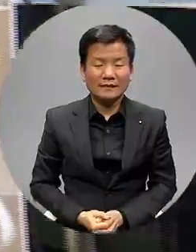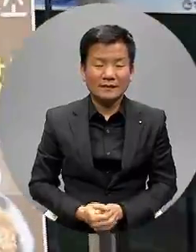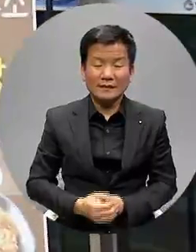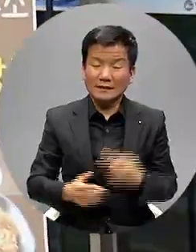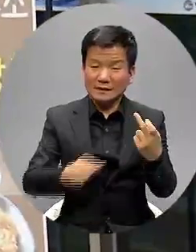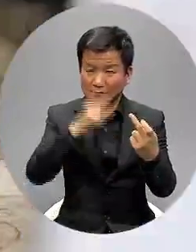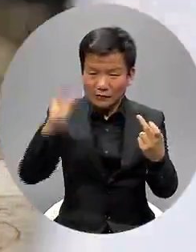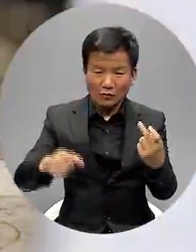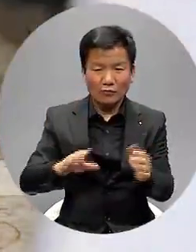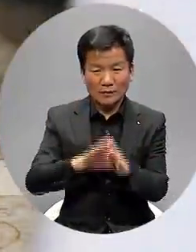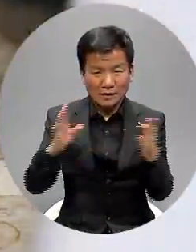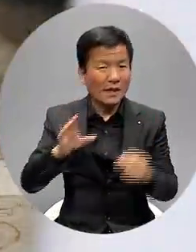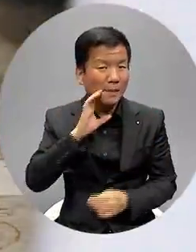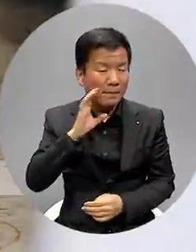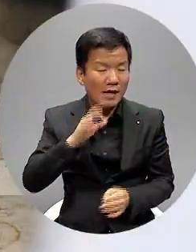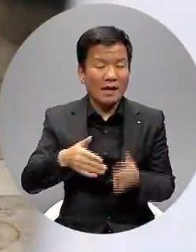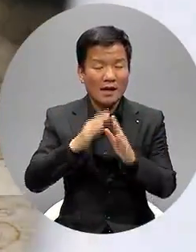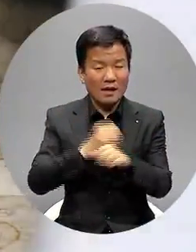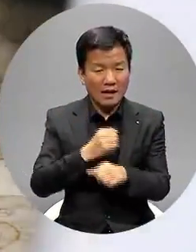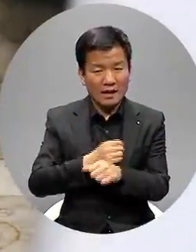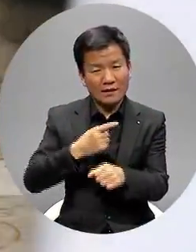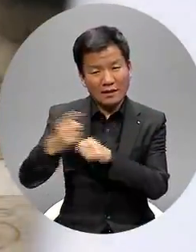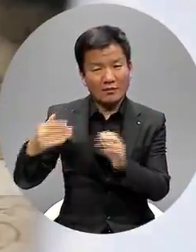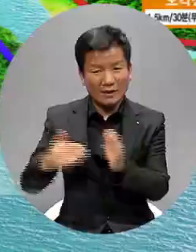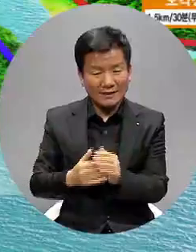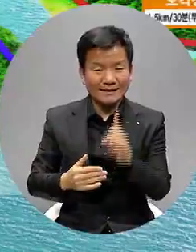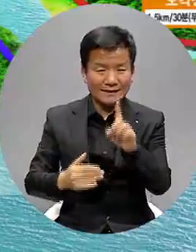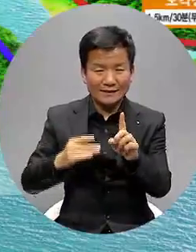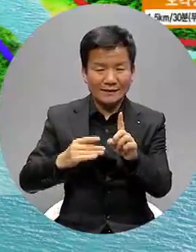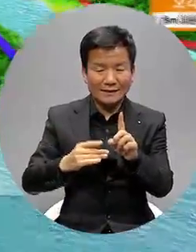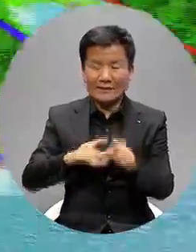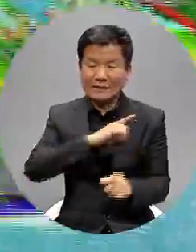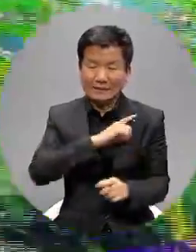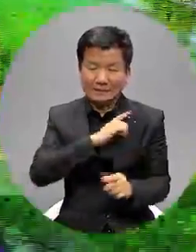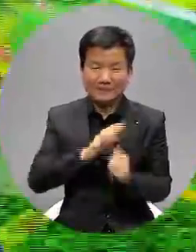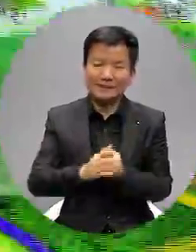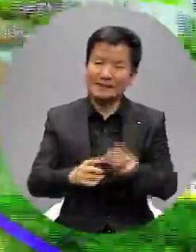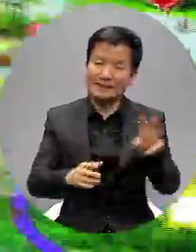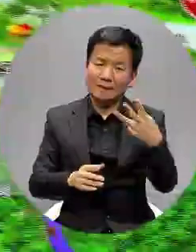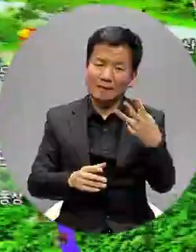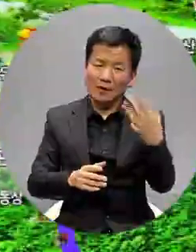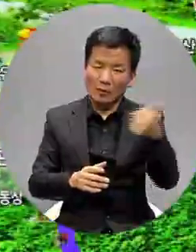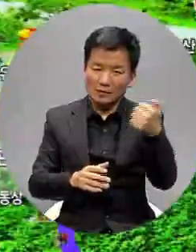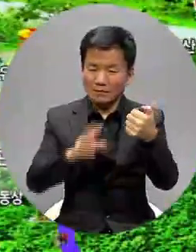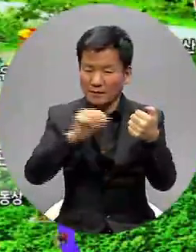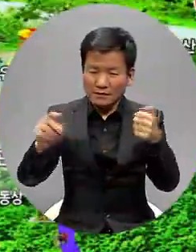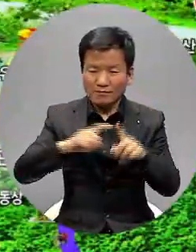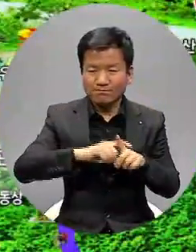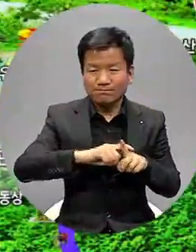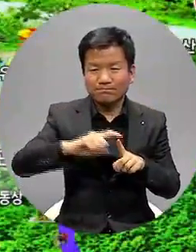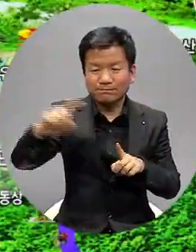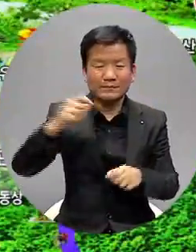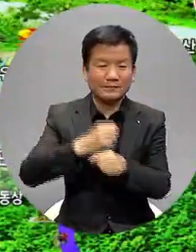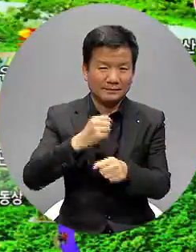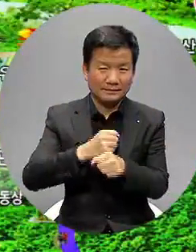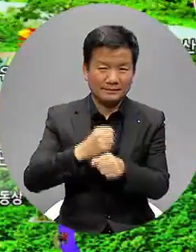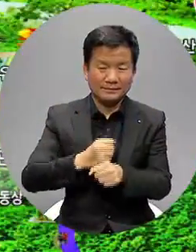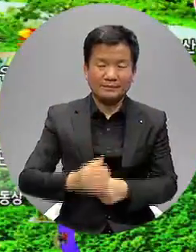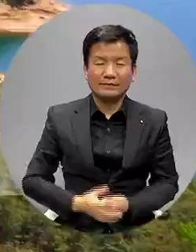운영을 목표로 카페를 차리고 내년까지 제1 전망대에 이르는 350m 길이의 모노레일을